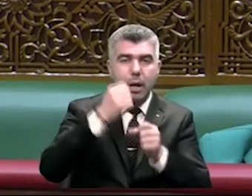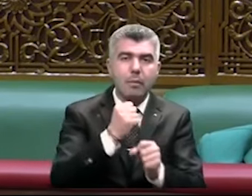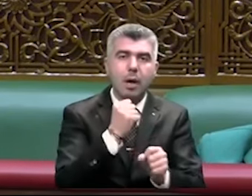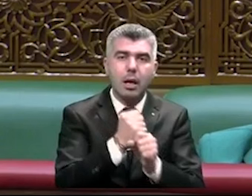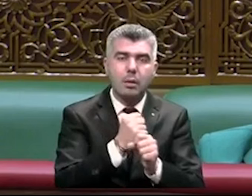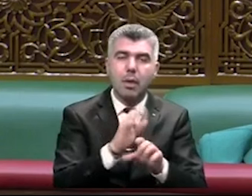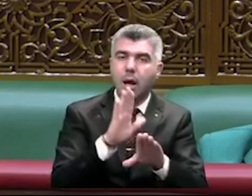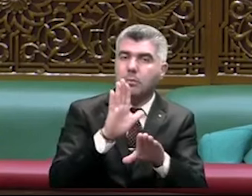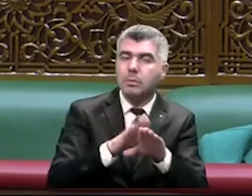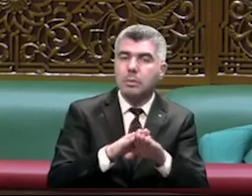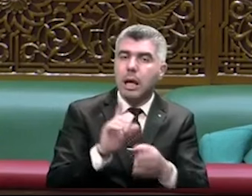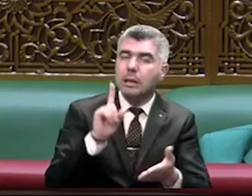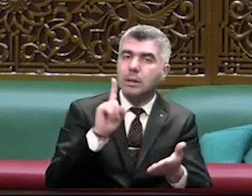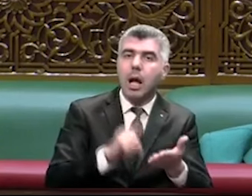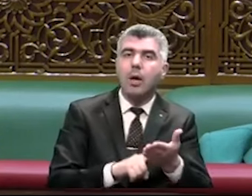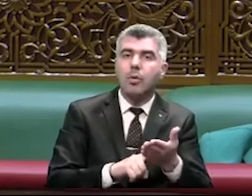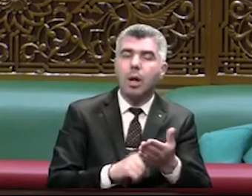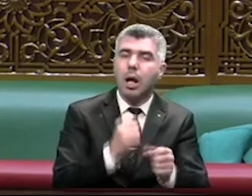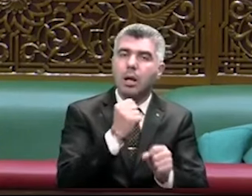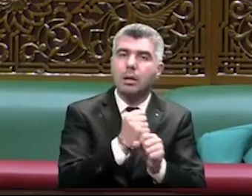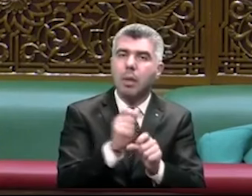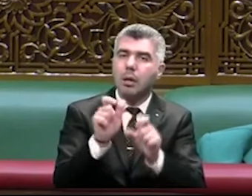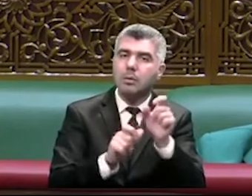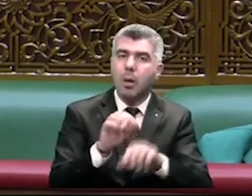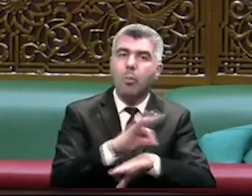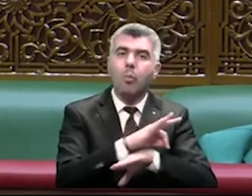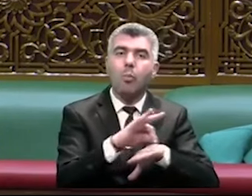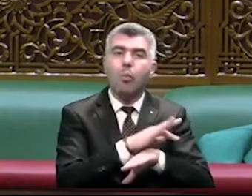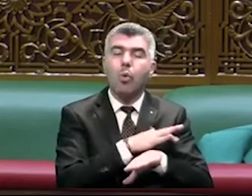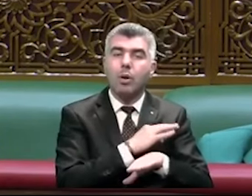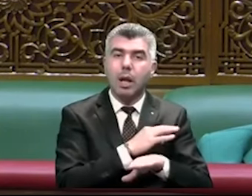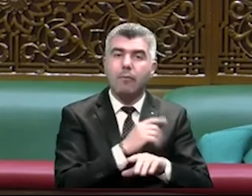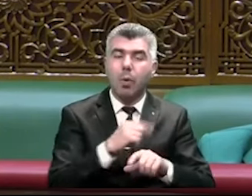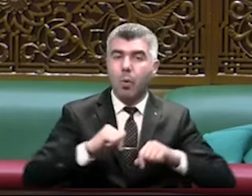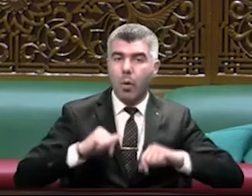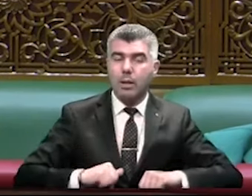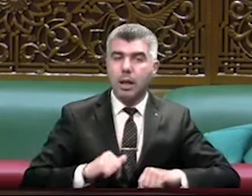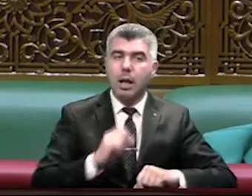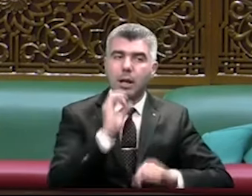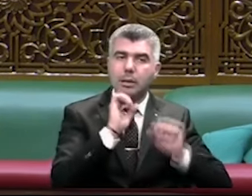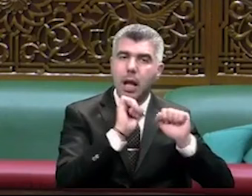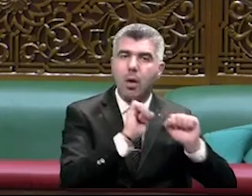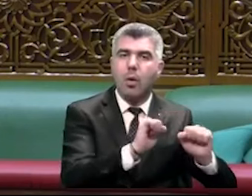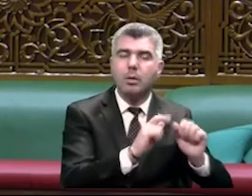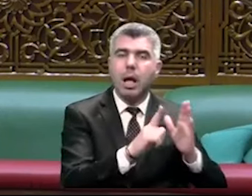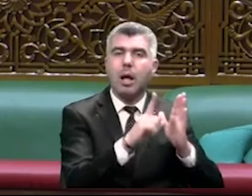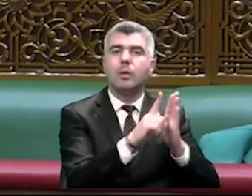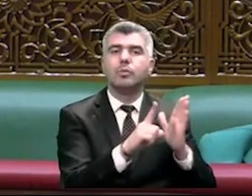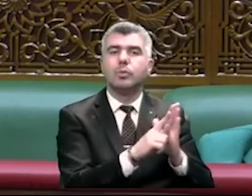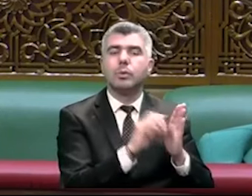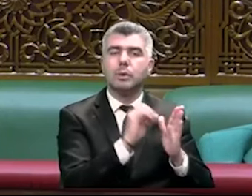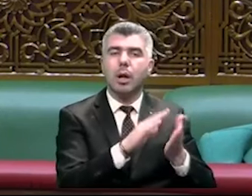ندعوكم الى ضروره تحسين ظروف عمل اطر الوزاره وذلك باحداث نظام اساسي خاص بهم منصف